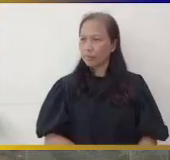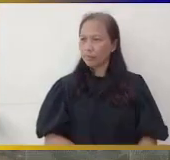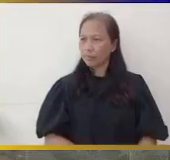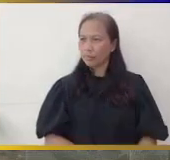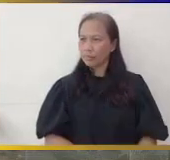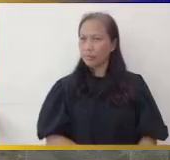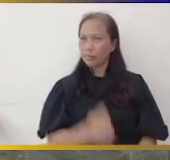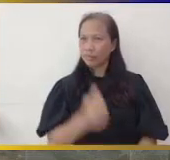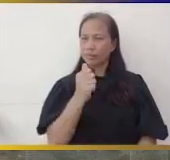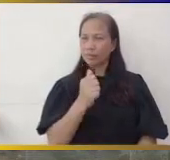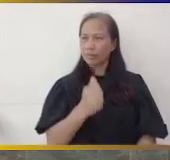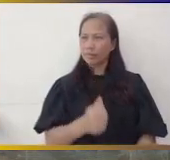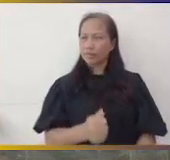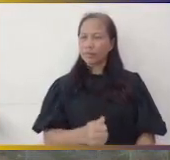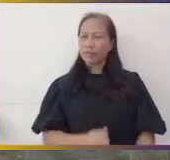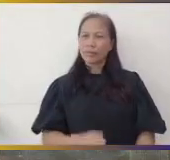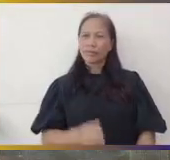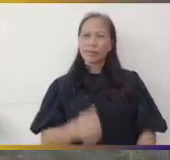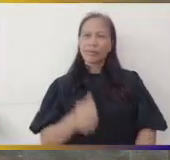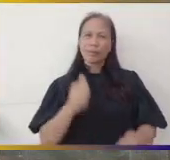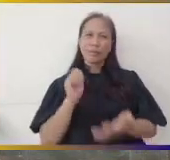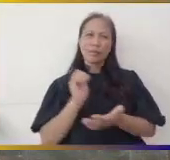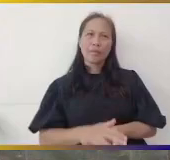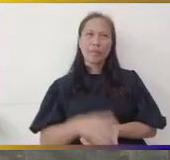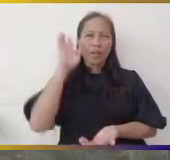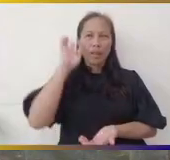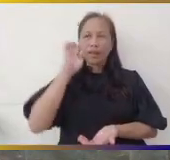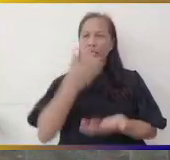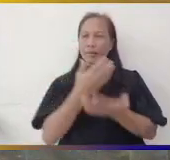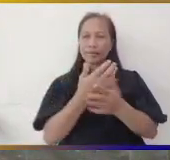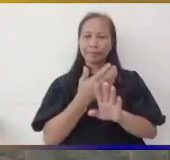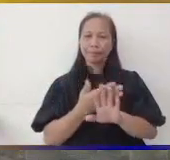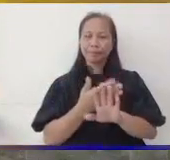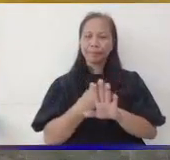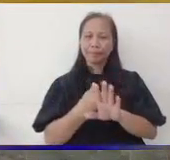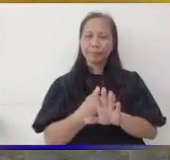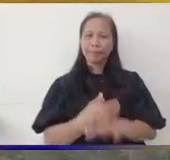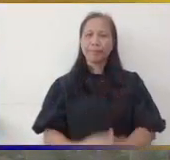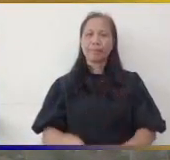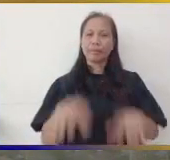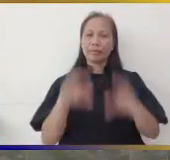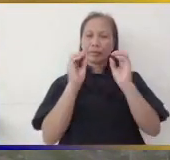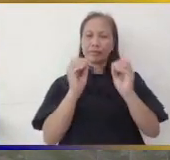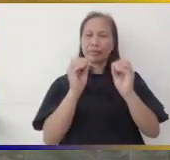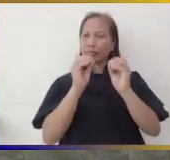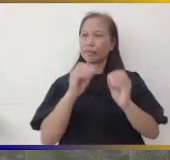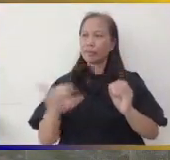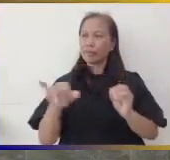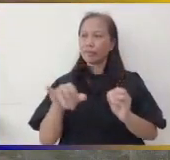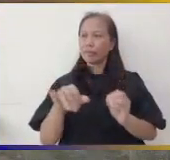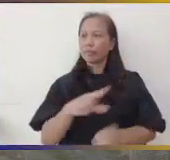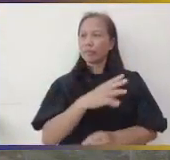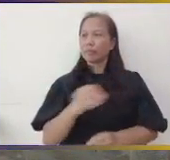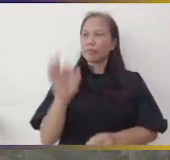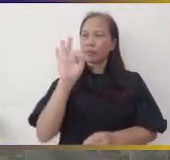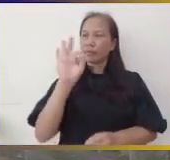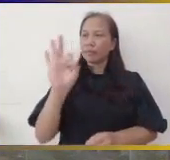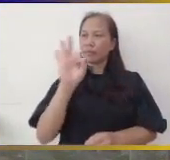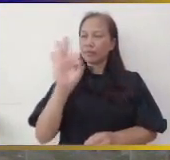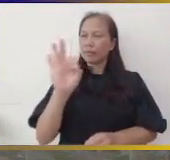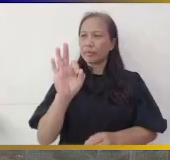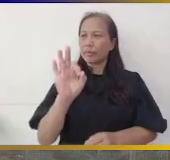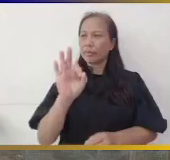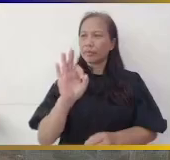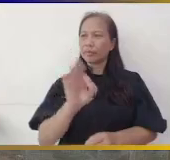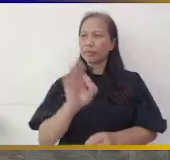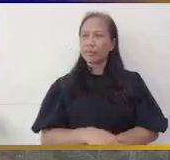binalikan niya yyung mga preachings and teachings na iyan at yyan yung kanyang itinuturo in fact as he teaches about